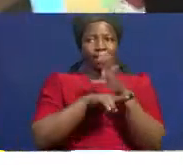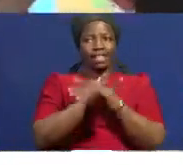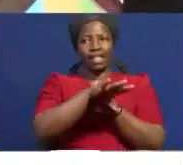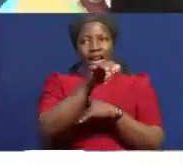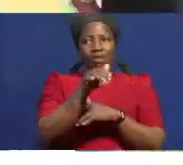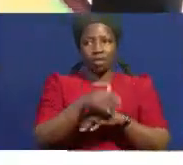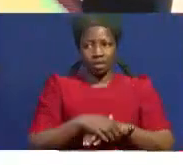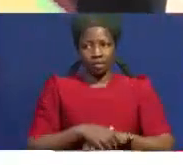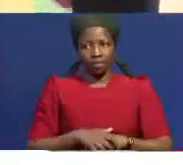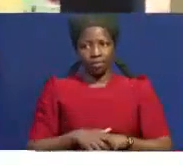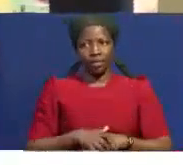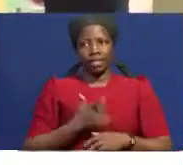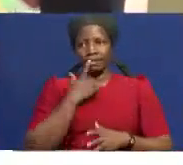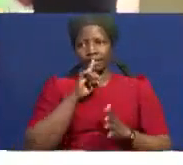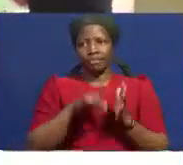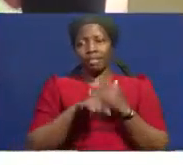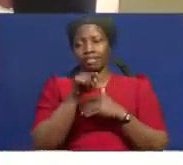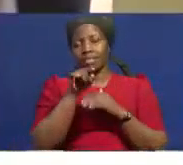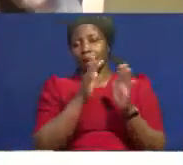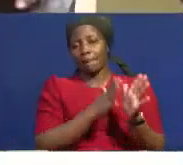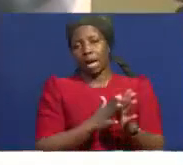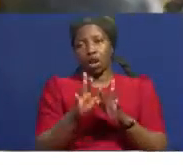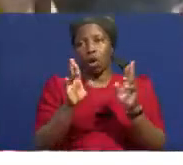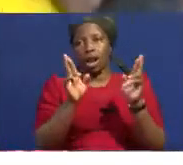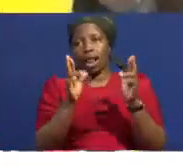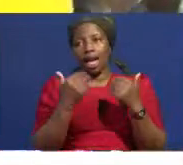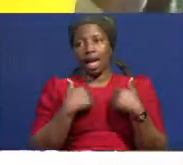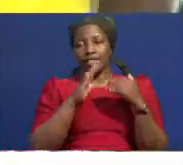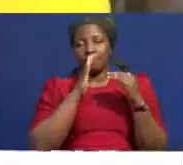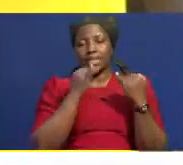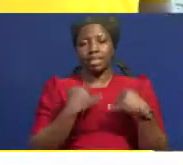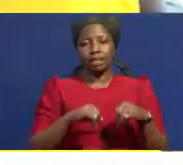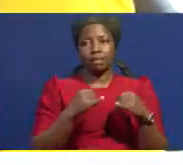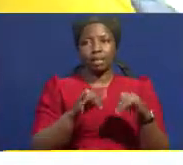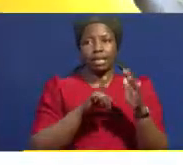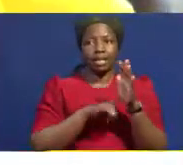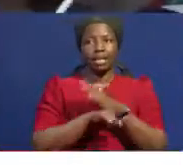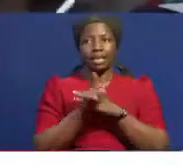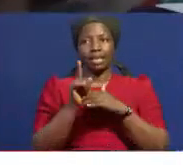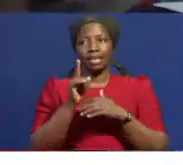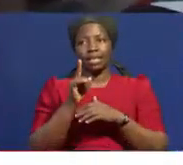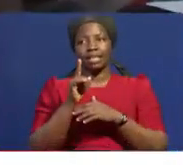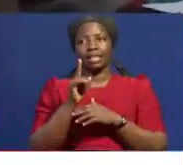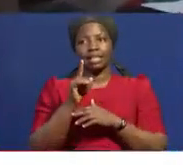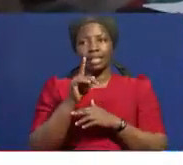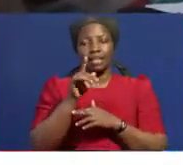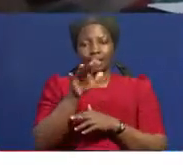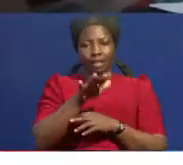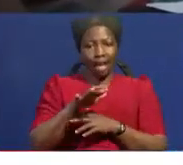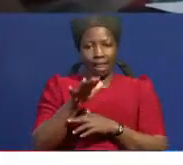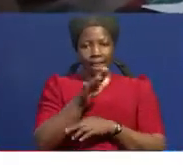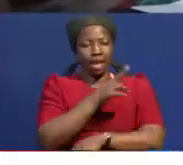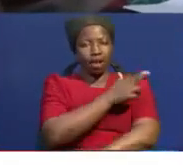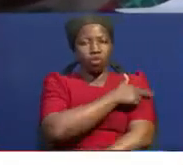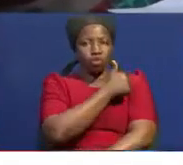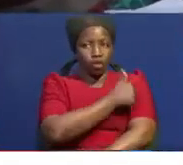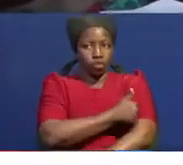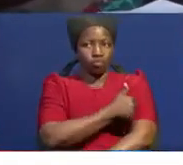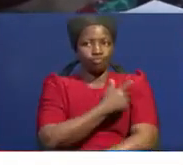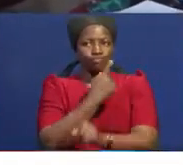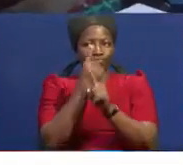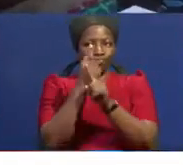Minza, alisema mpango huo ambao tayari unatekelezwa katika vituo vya afya vya Kambodia, Kapio na